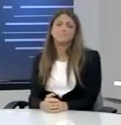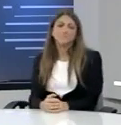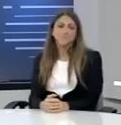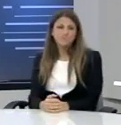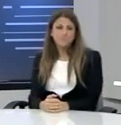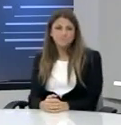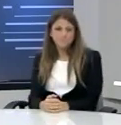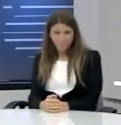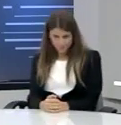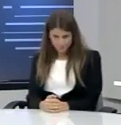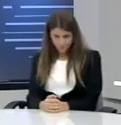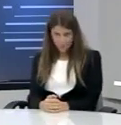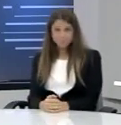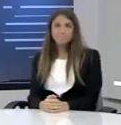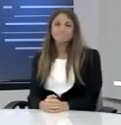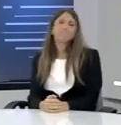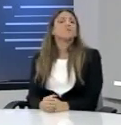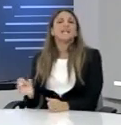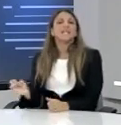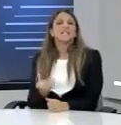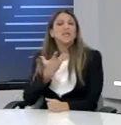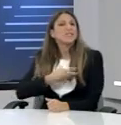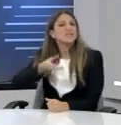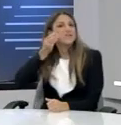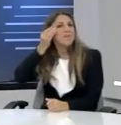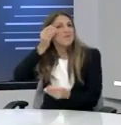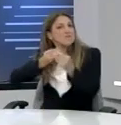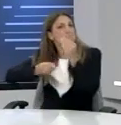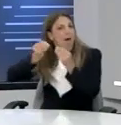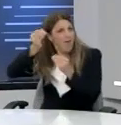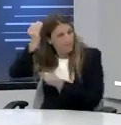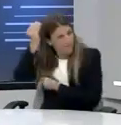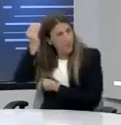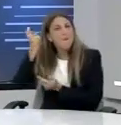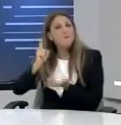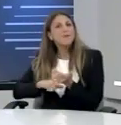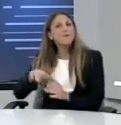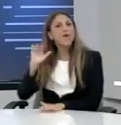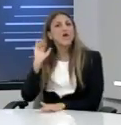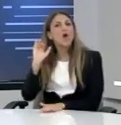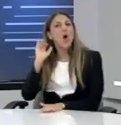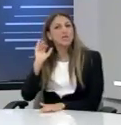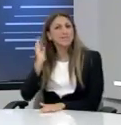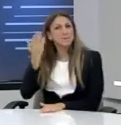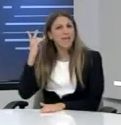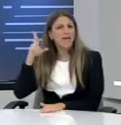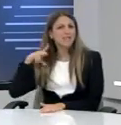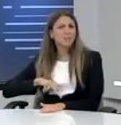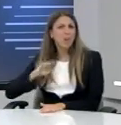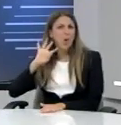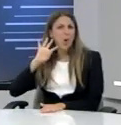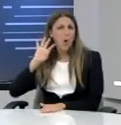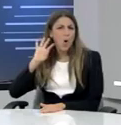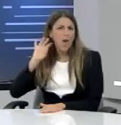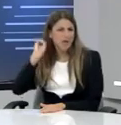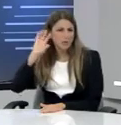Αλλά για περισσότερες πληροφορίες απευθυνθείτε στην κυρία Μπακογιάννη που σας έκανε την προτροπή να σταματήσετε να σκέφτεστε τέτοια πράγματα.